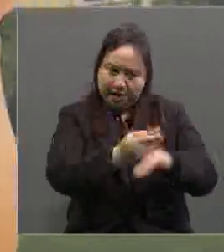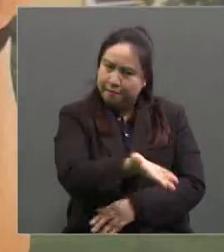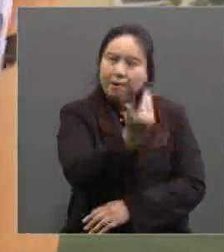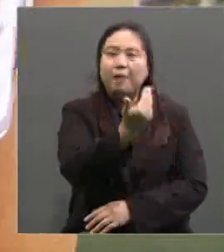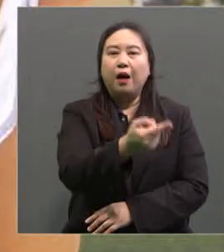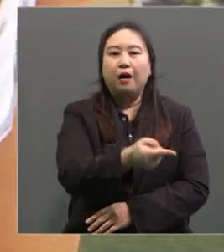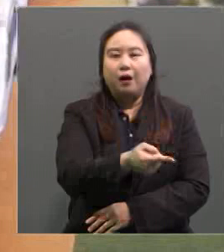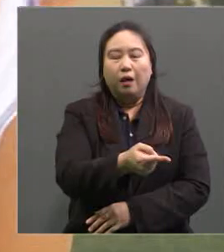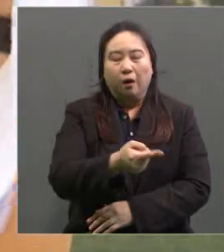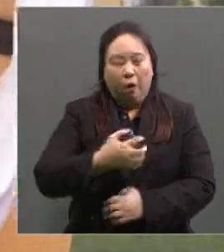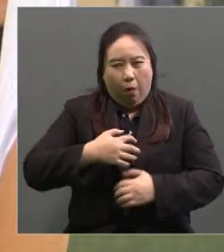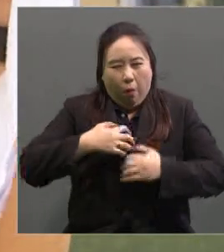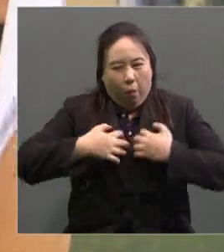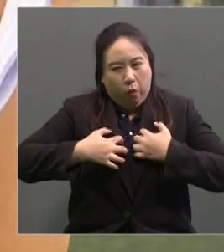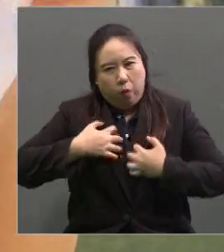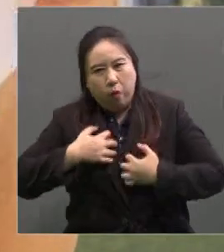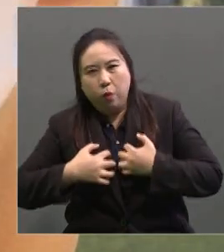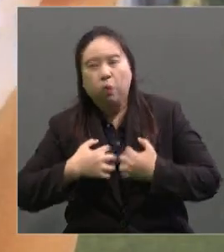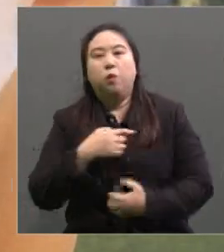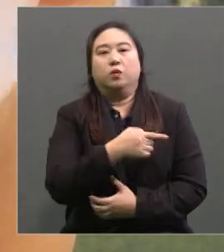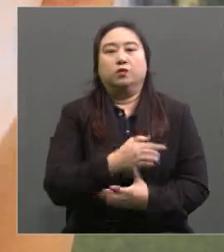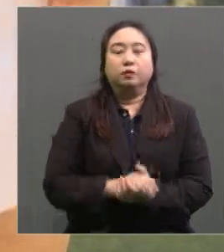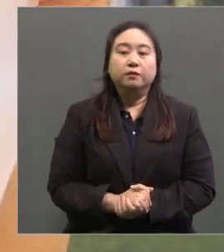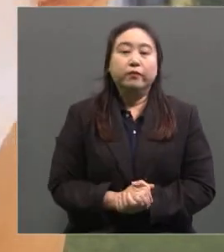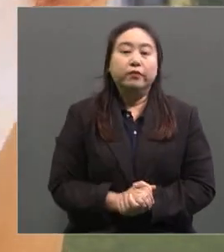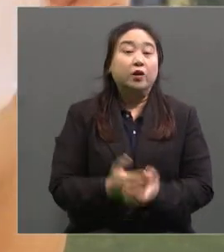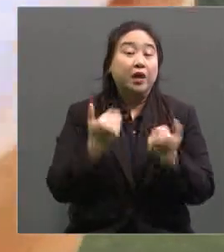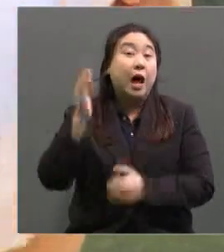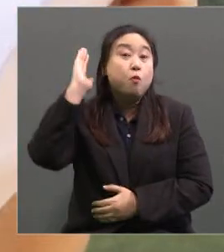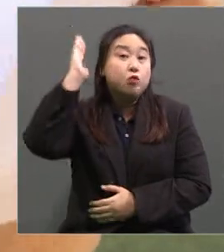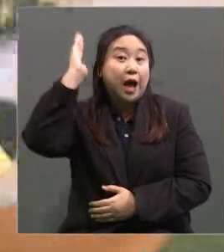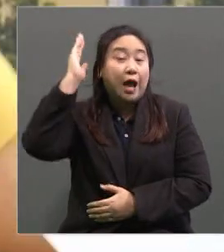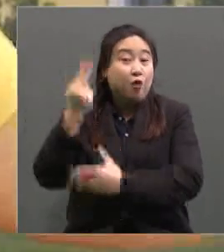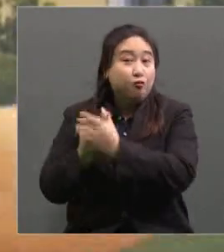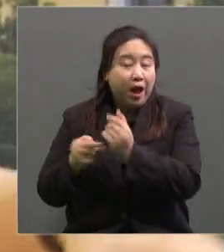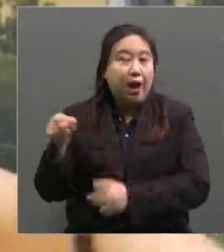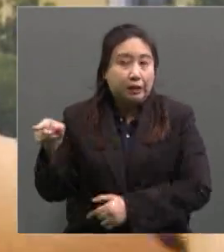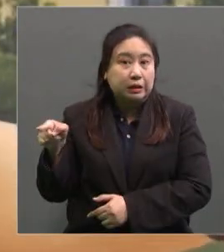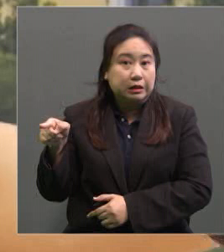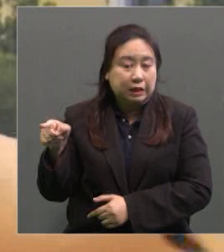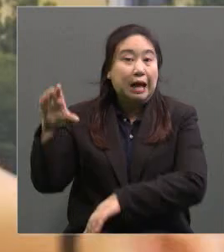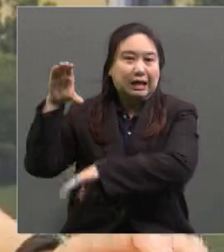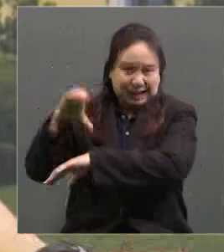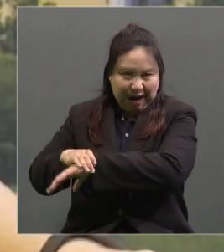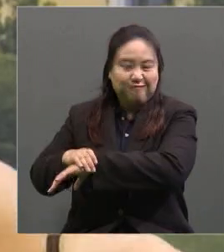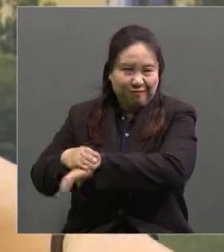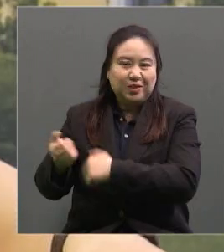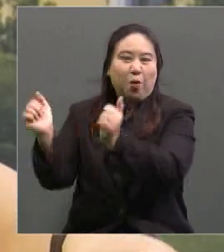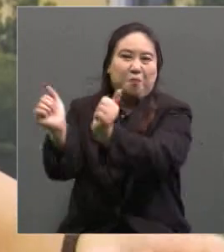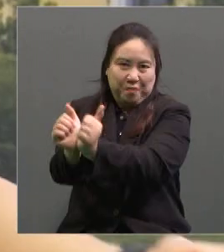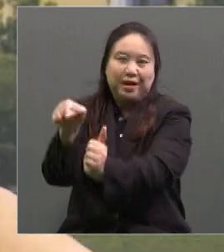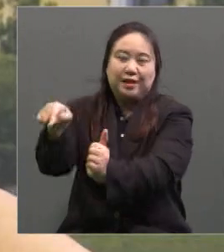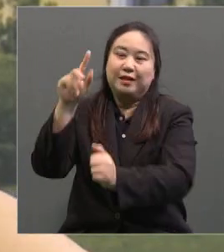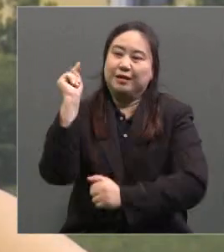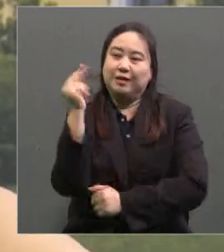ถ้าเป็นอย่างงี้คือแบบมันสุดๆนะเออนะสุดมากทีนี้ตัวแฟนหนุ่มค่ะค่ะแฟนหนุ่มเนี่ยถูกส่งตัวไปดำเนินคดีที่สพ